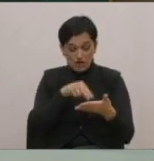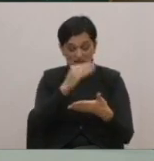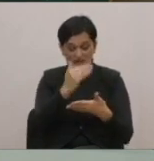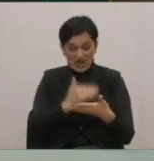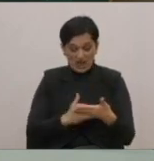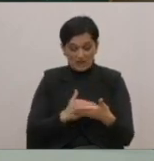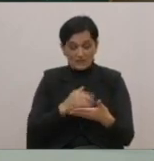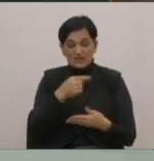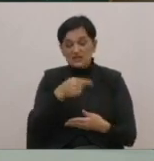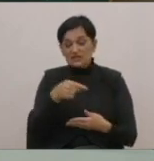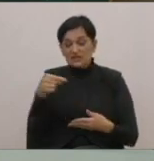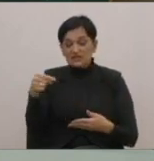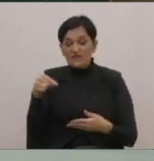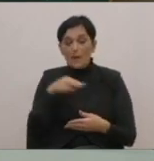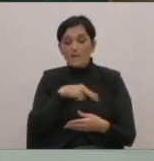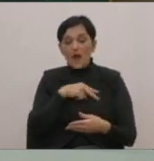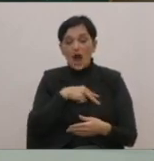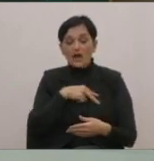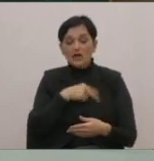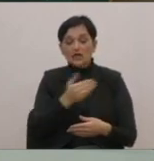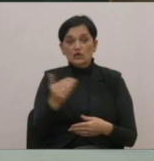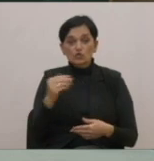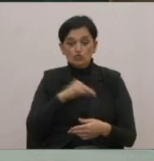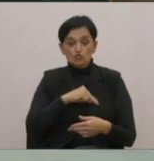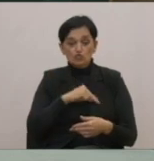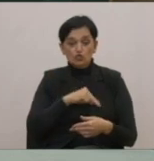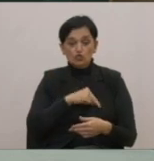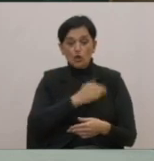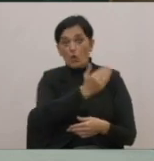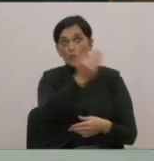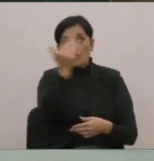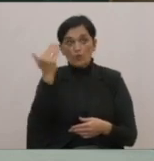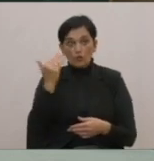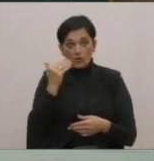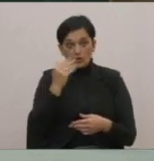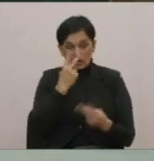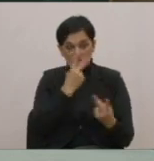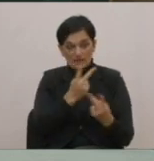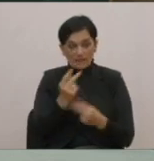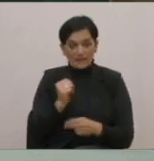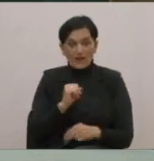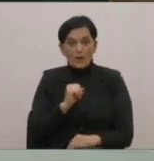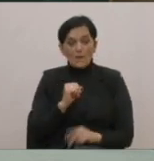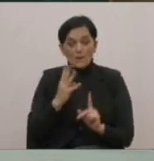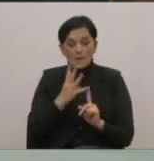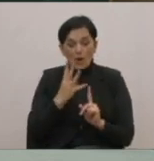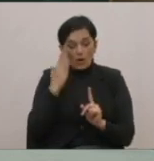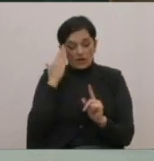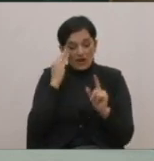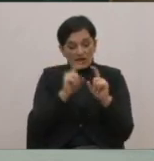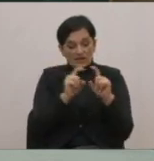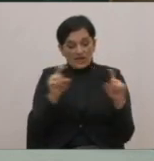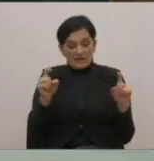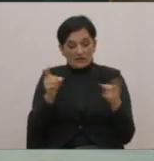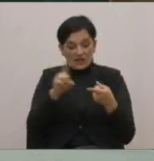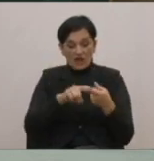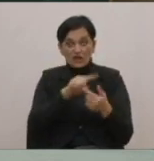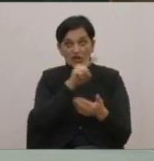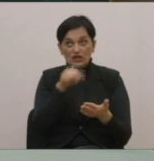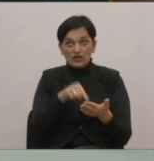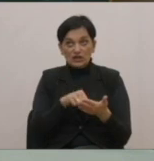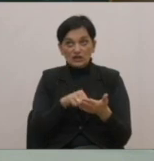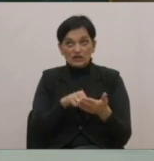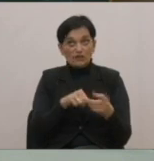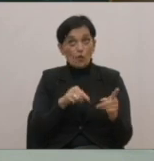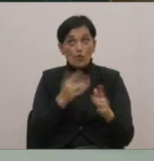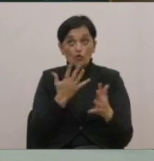sa-i, sa-i, parlamente, bis, ușau, bis, stils. Mie, o să-i tautan, dacă au șerebi, tu ares, kitho, bi.